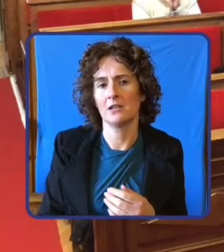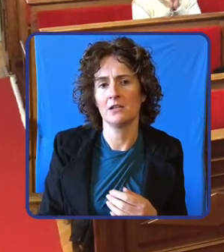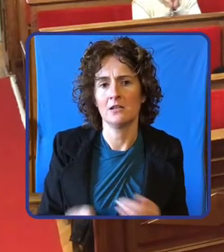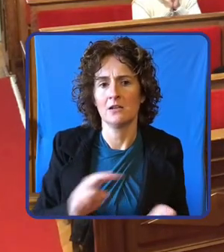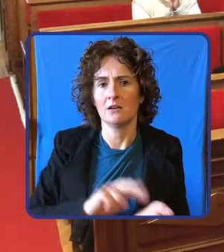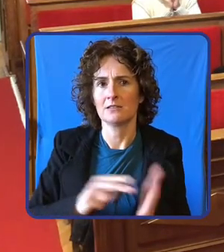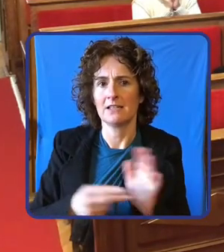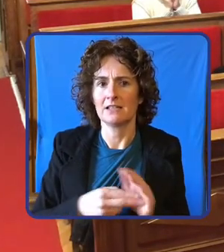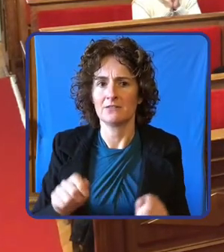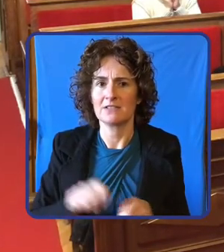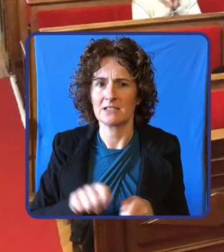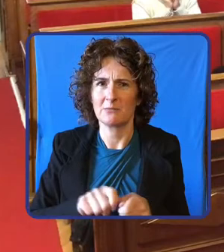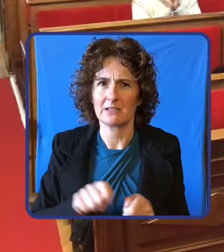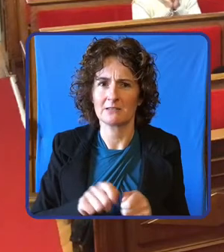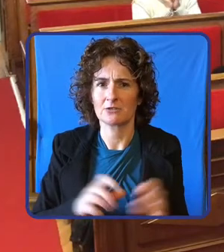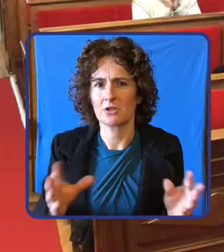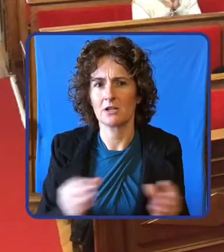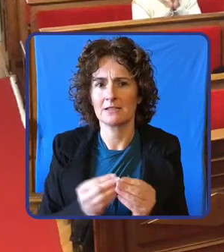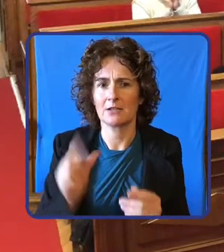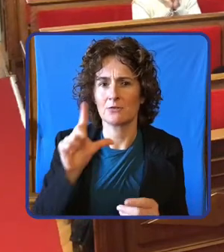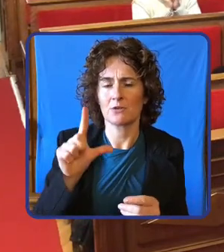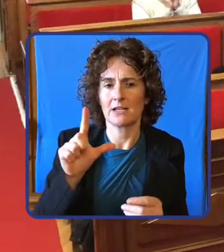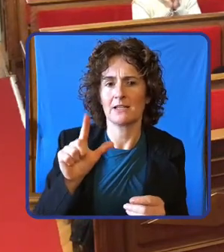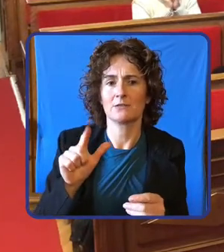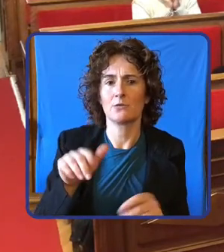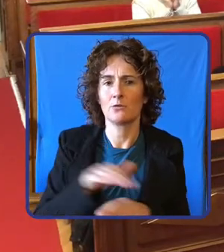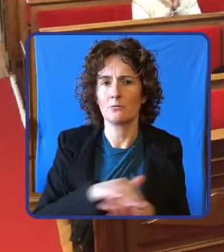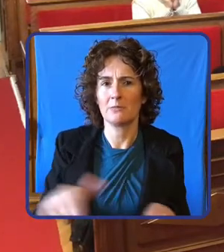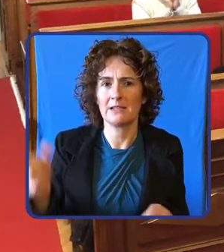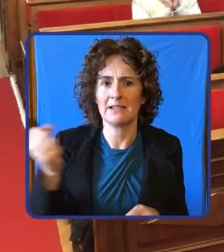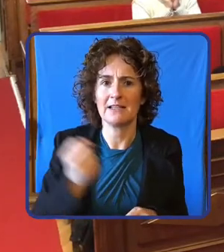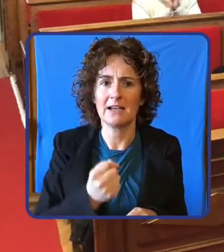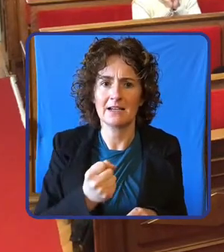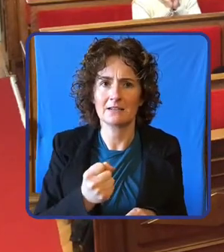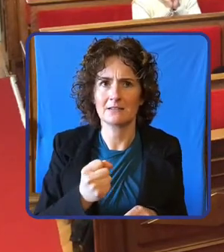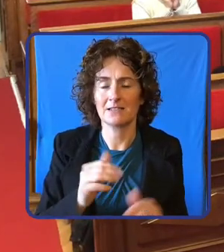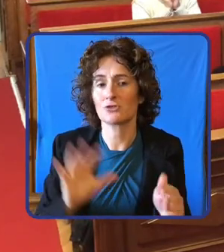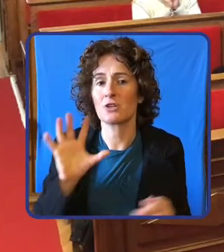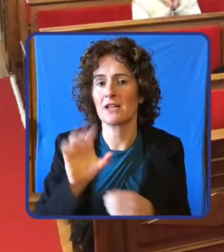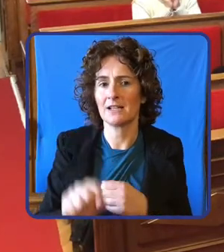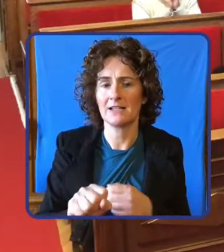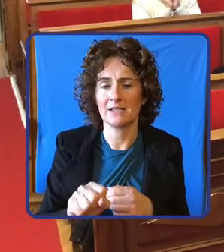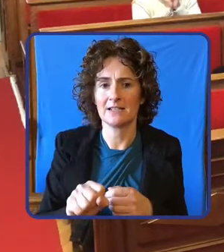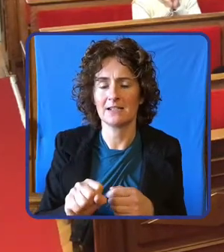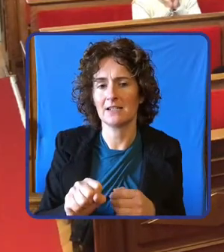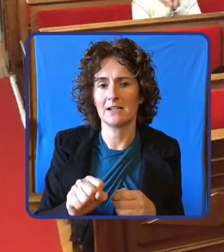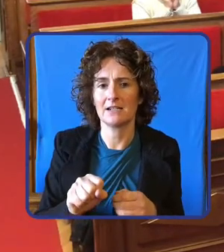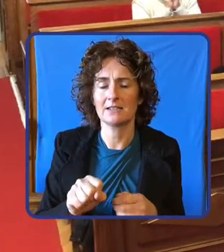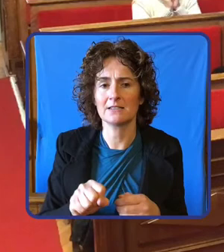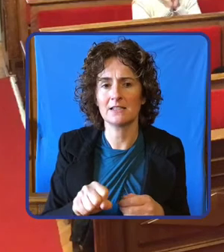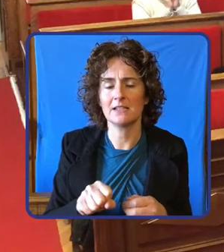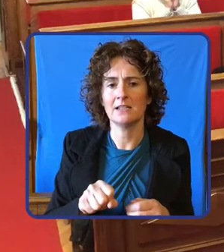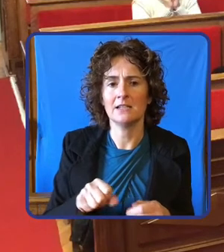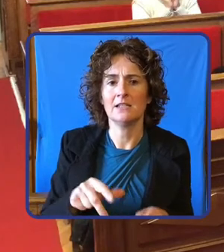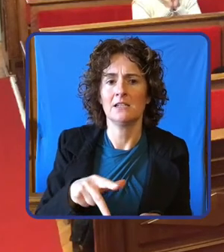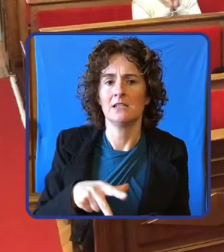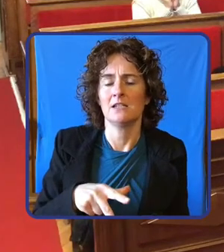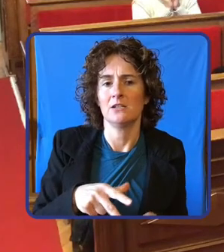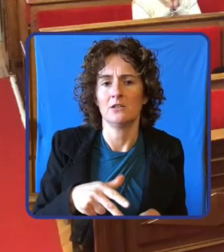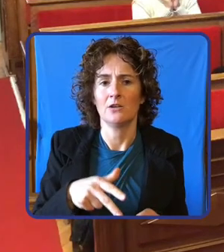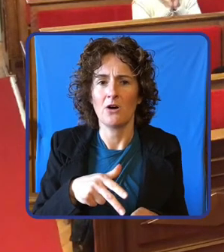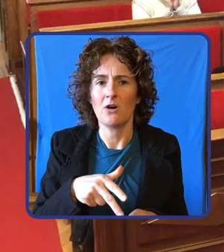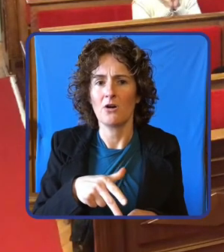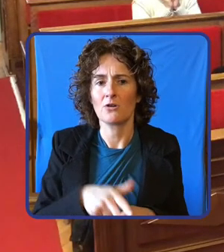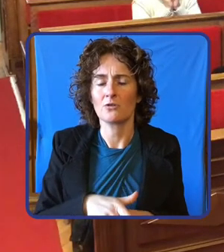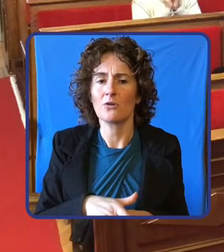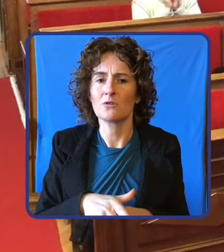tervezett megtakarítással együtt egy olyan 2 milliárd forintot is megközelítheti a közüzemi kiadások teljes összege az önkormányzat és cégei tekintetében. Ugye az